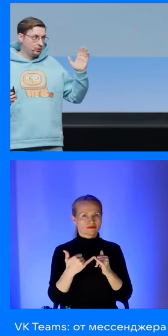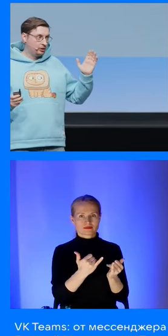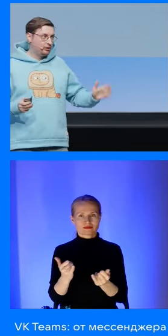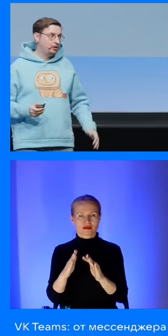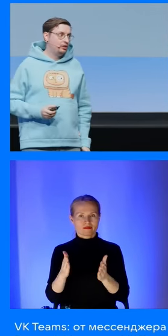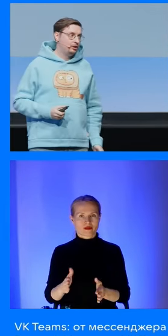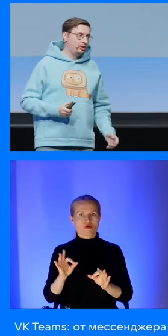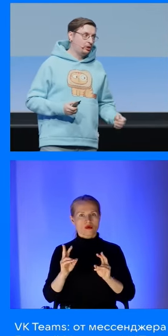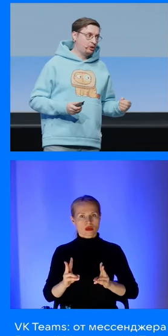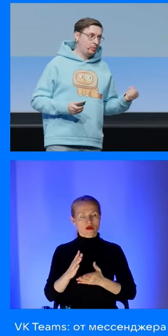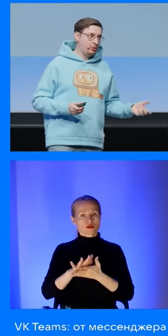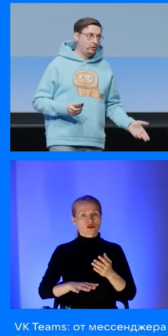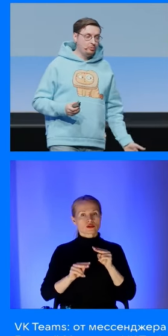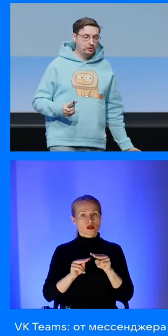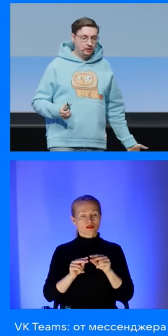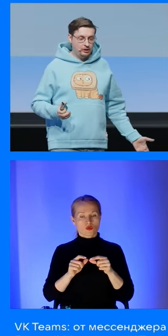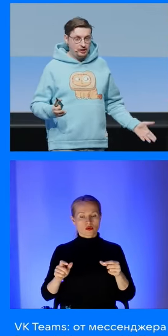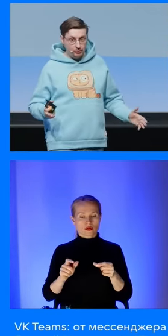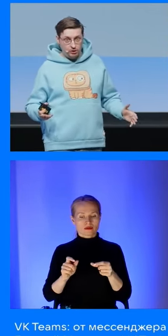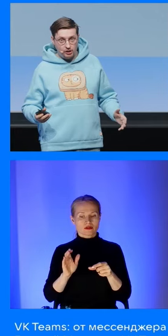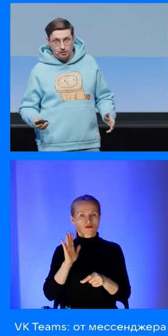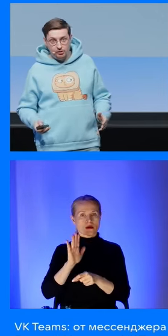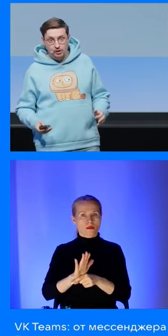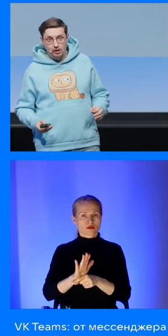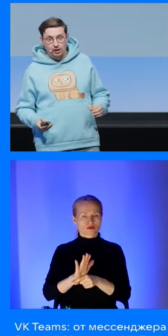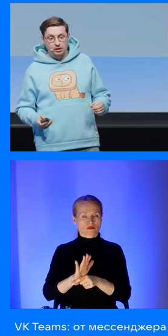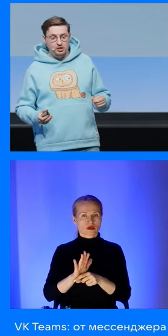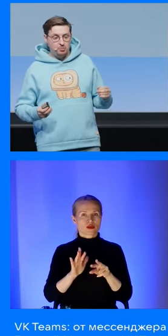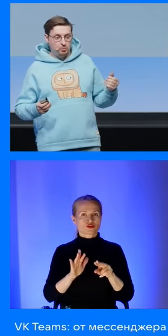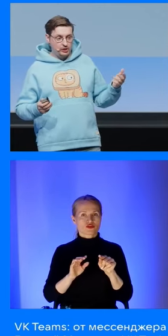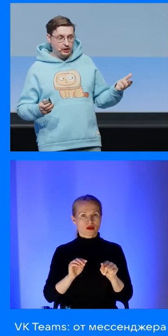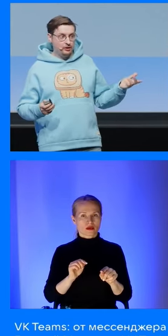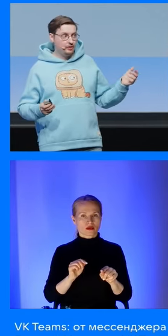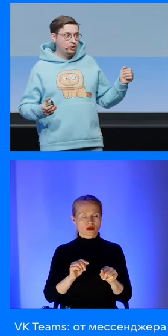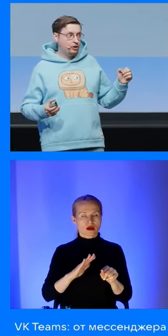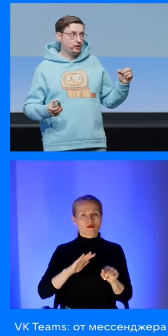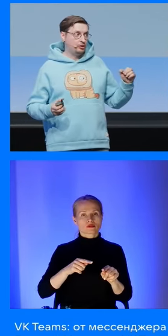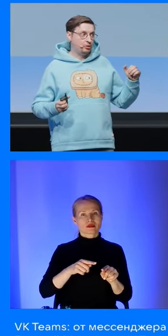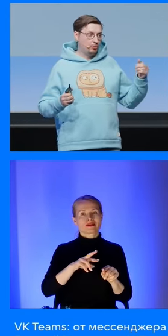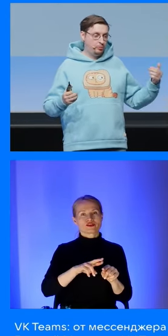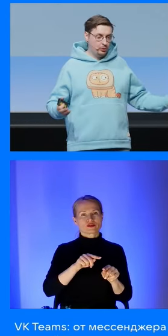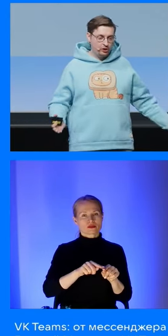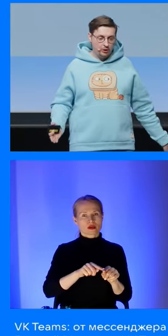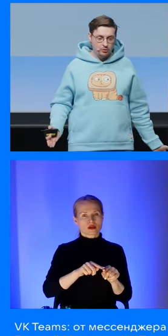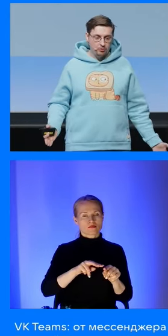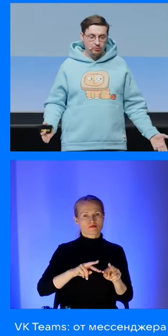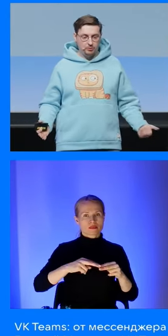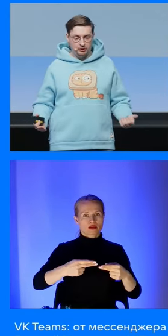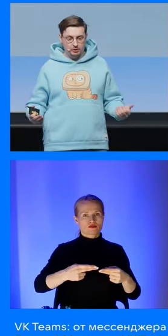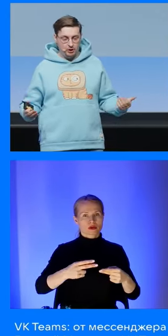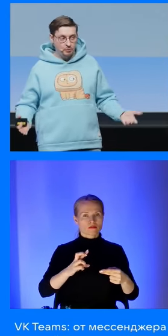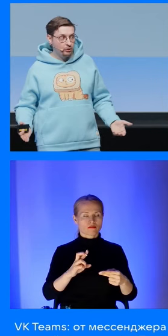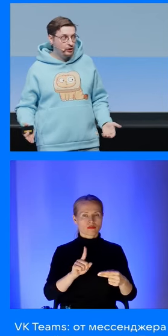Дальше контроллер дает команду flip основной ячейки. После этого основная ячейка переключает базу